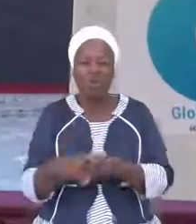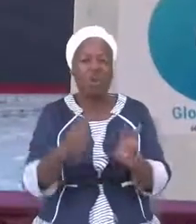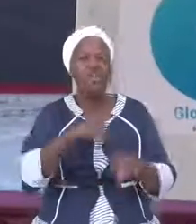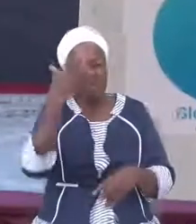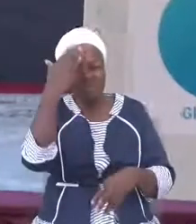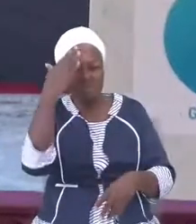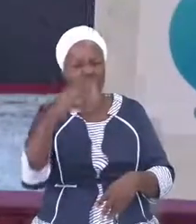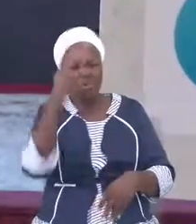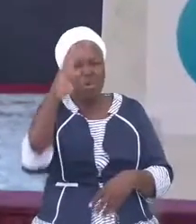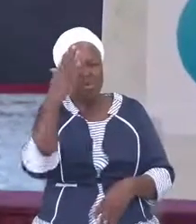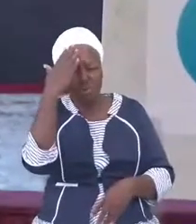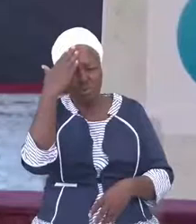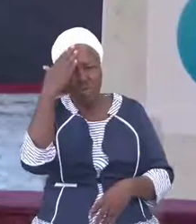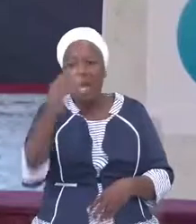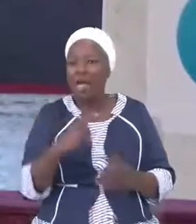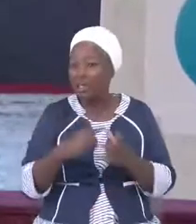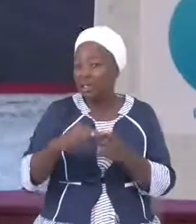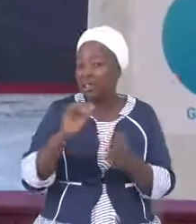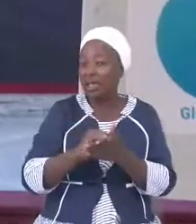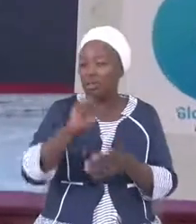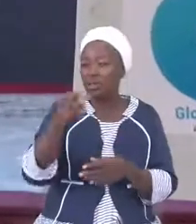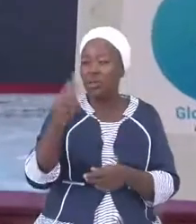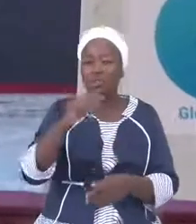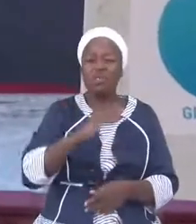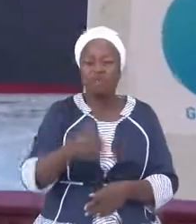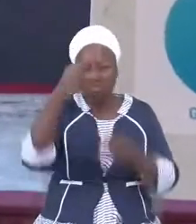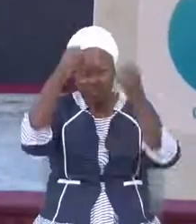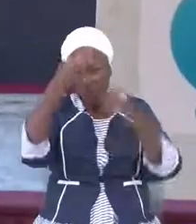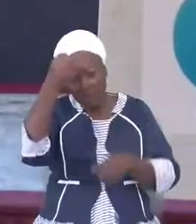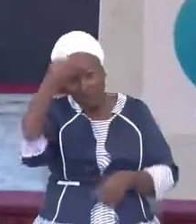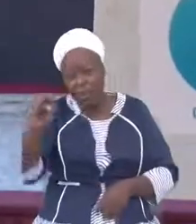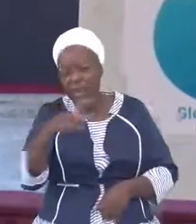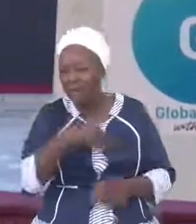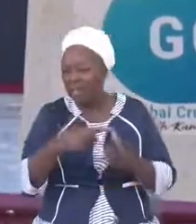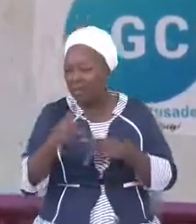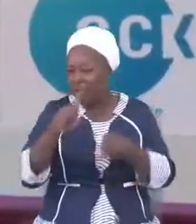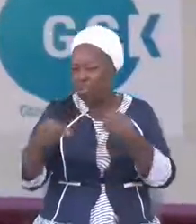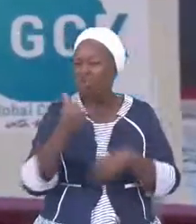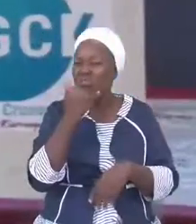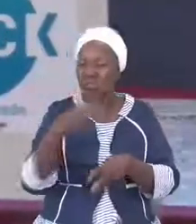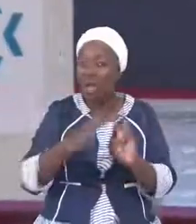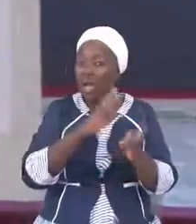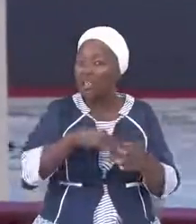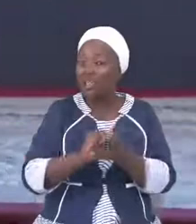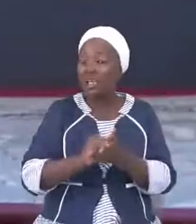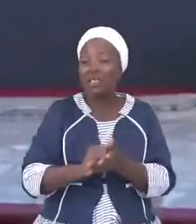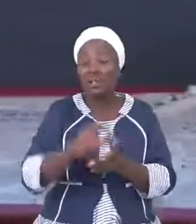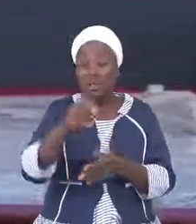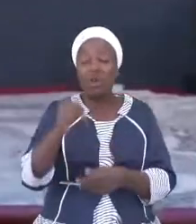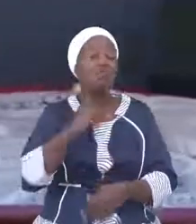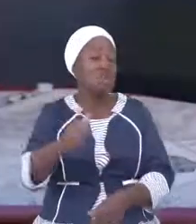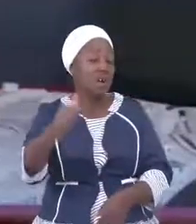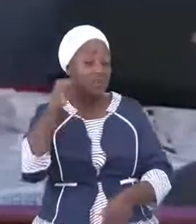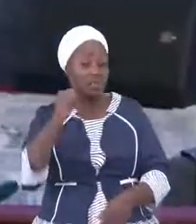savait avant que Jonas irait à la mauvaise direction. Dieu savait que